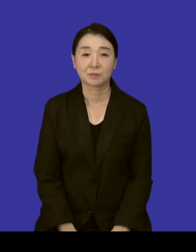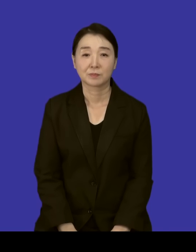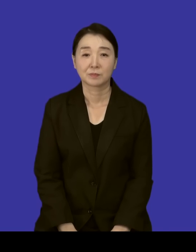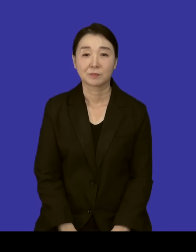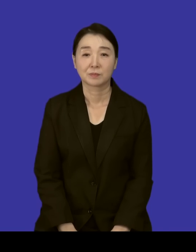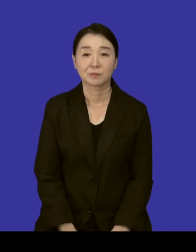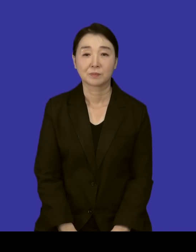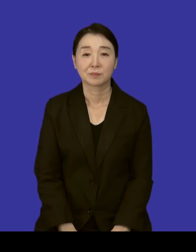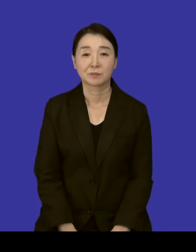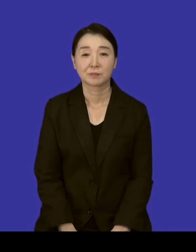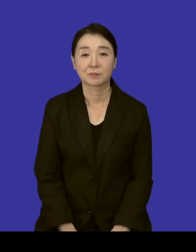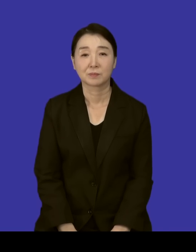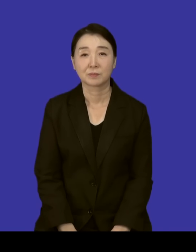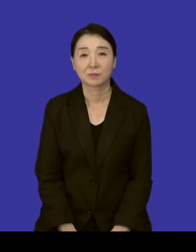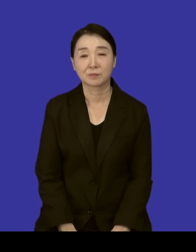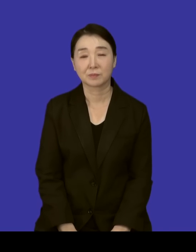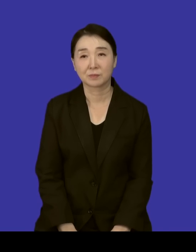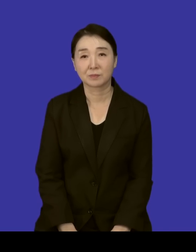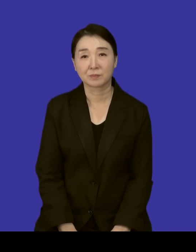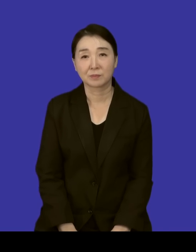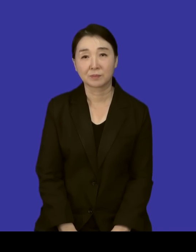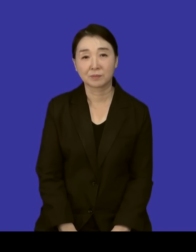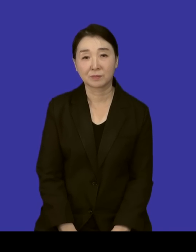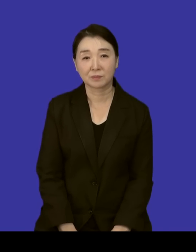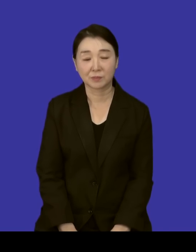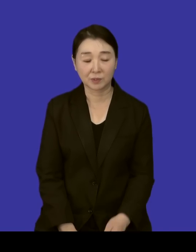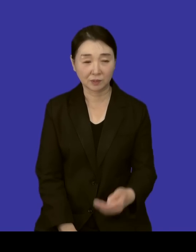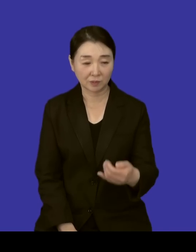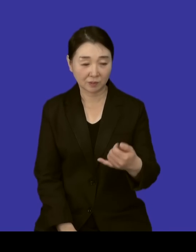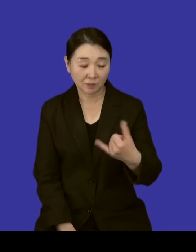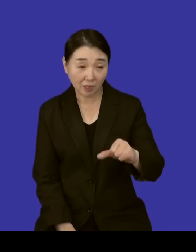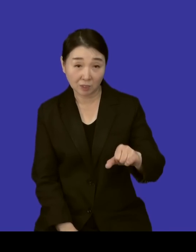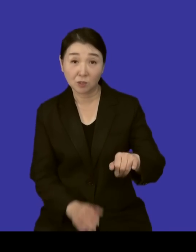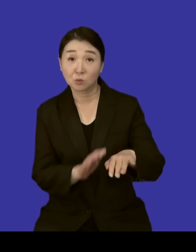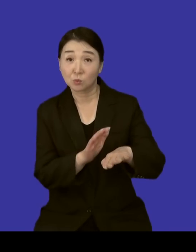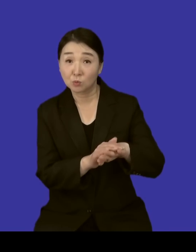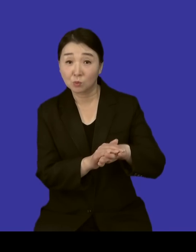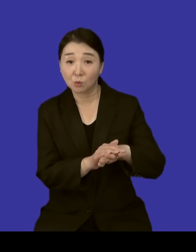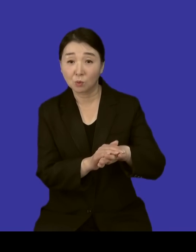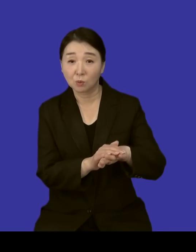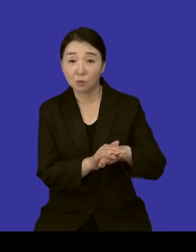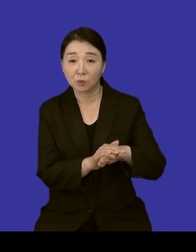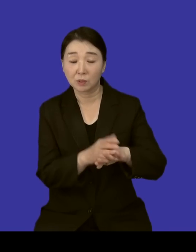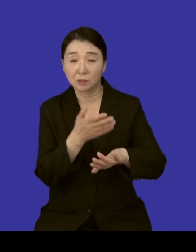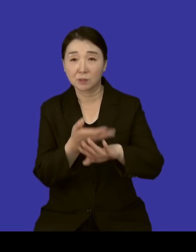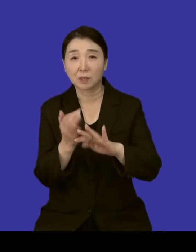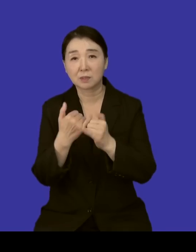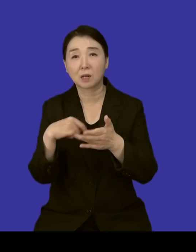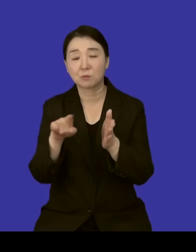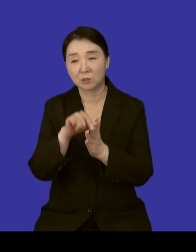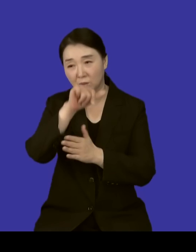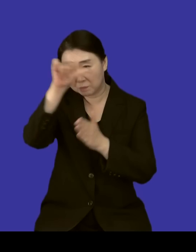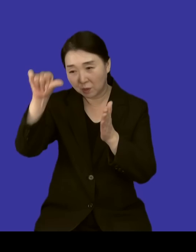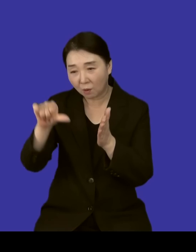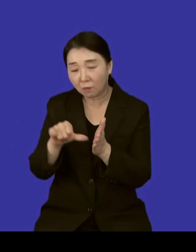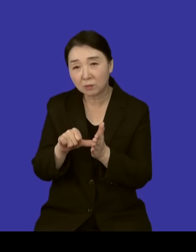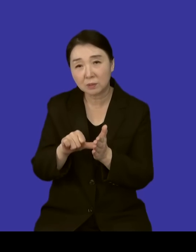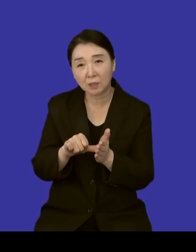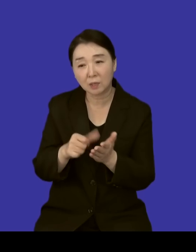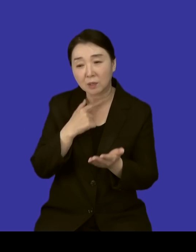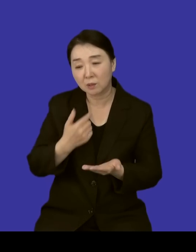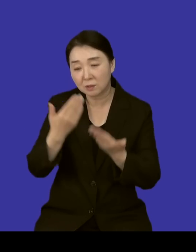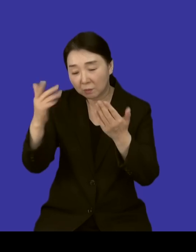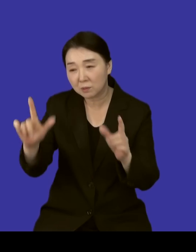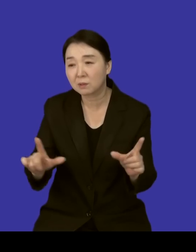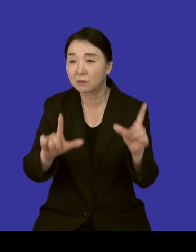어떻게 자기 새끼, 자기 자식을 놔두고 그렇게 남들을 위해서 평생 살 수 있었을까 우리 엄마가.